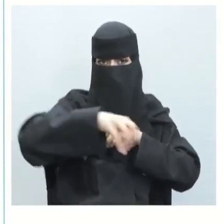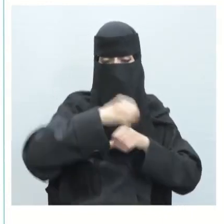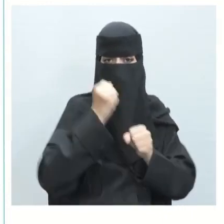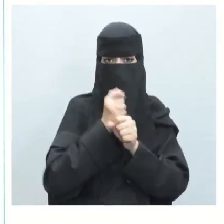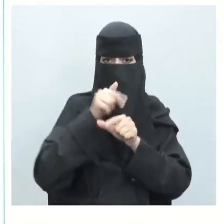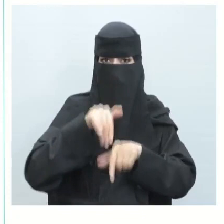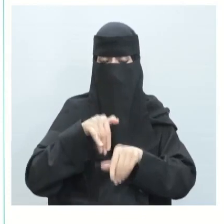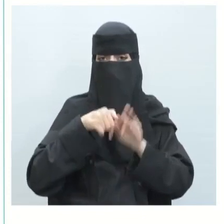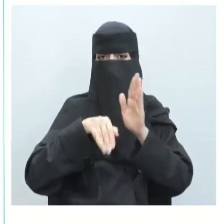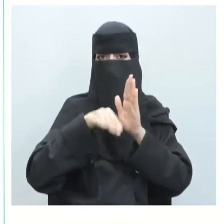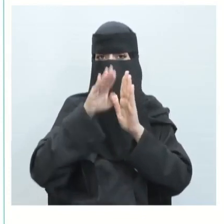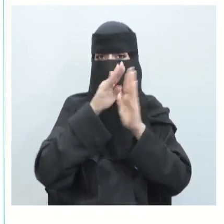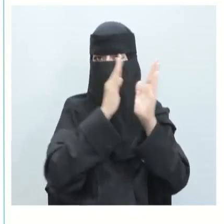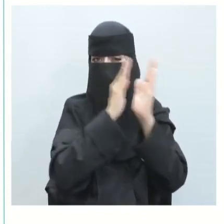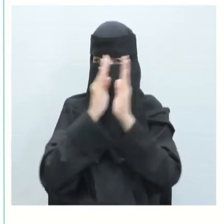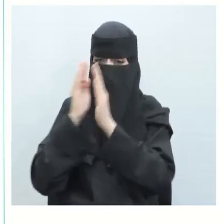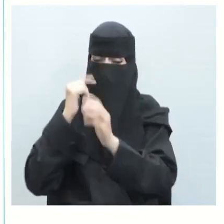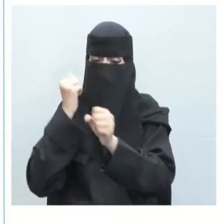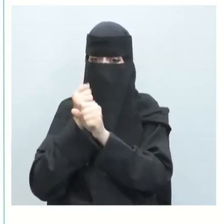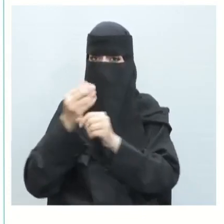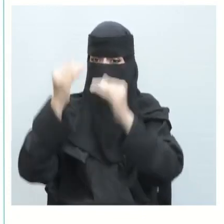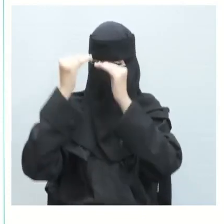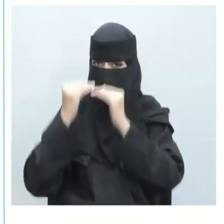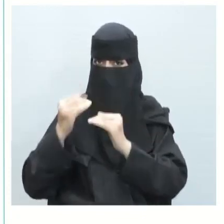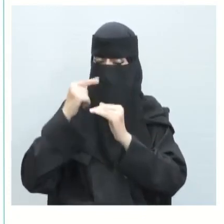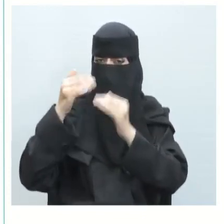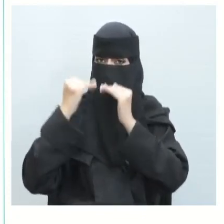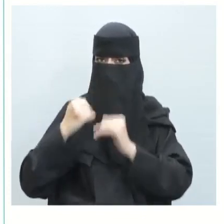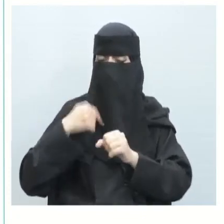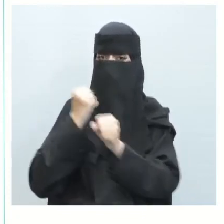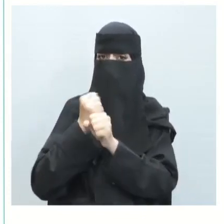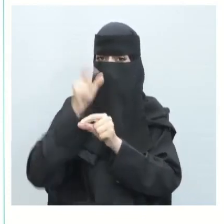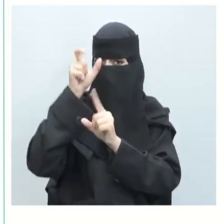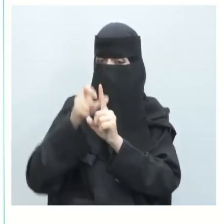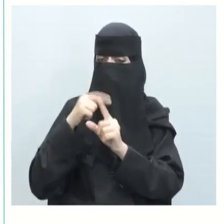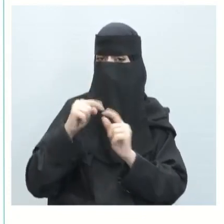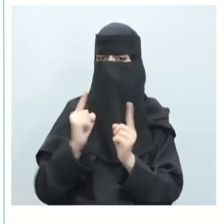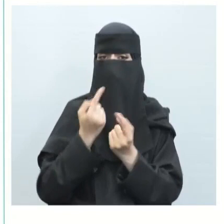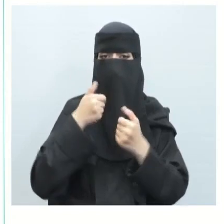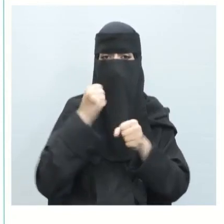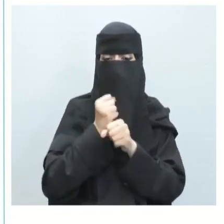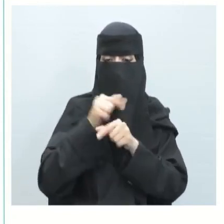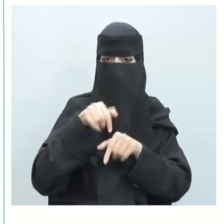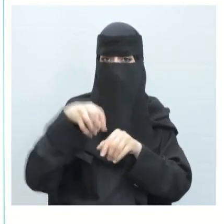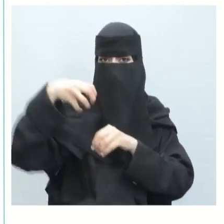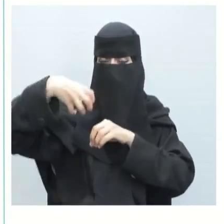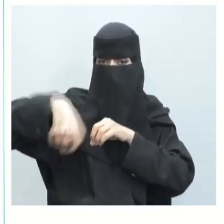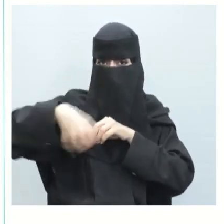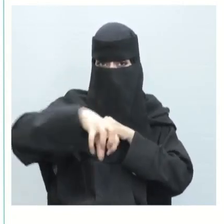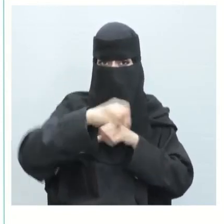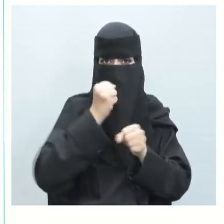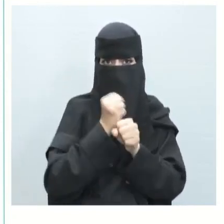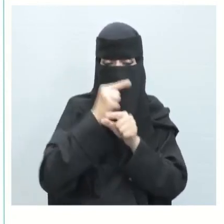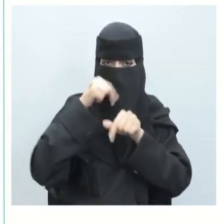تنظيم العمل يندرج تحت تقسيم العمل يندرج تحت الموظفون ويندرج تحت ايضا طبيعه العمل ذكرنا في تقسيم العمل حينما نعد